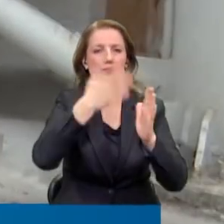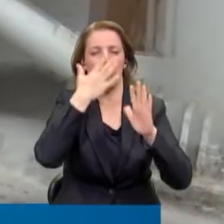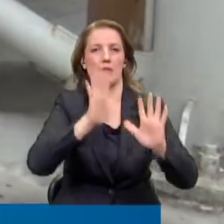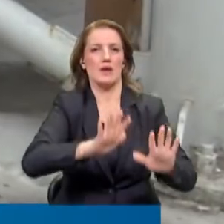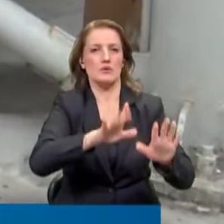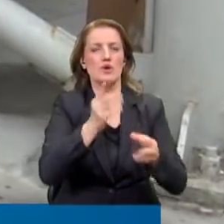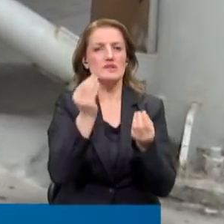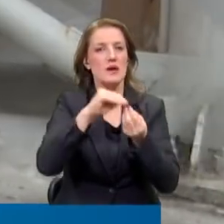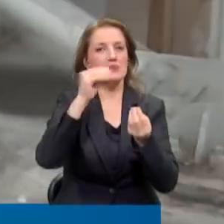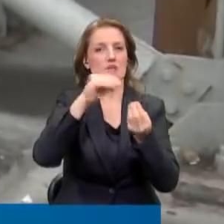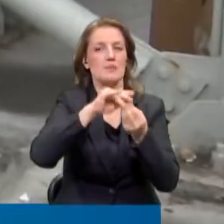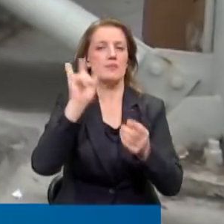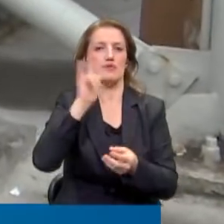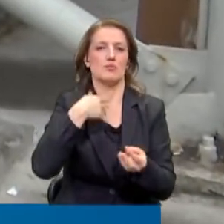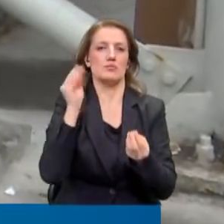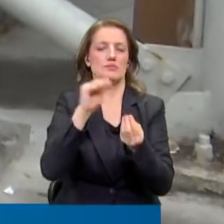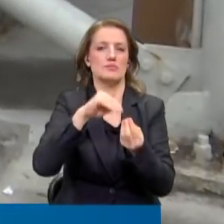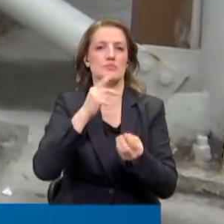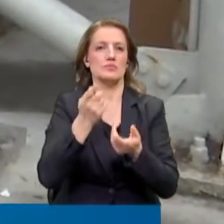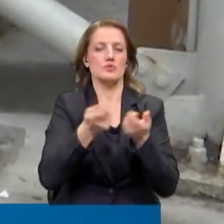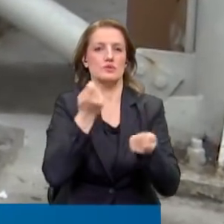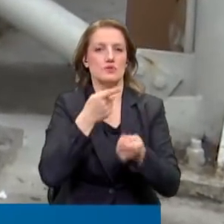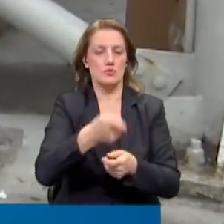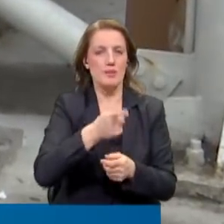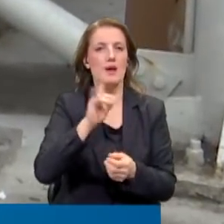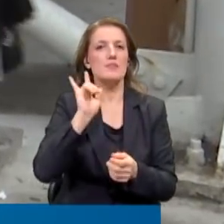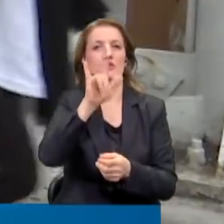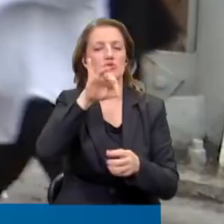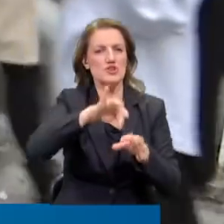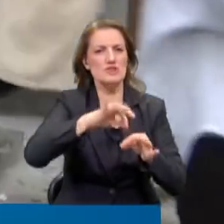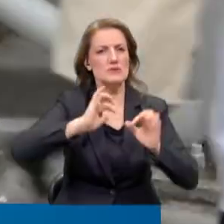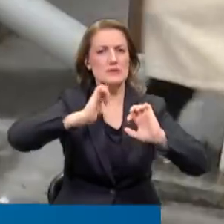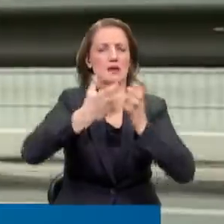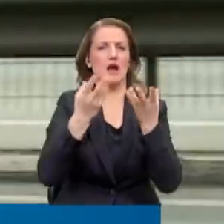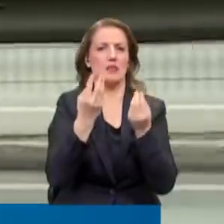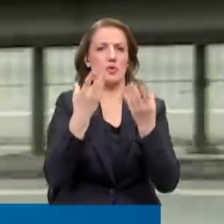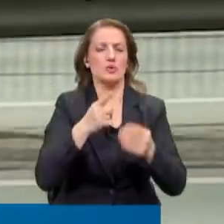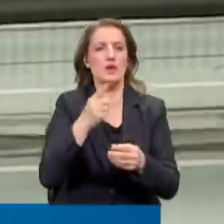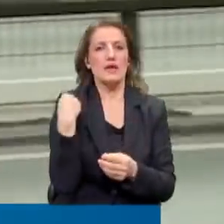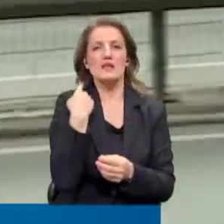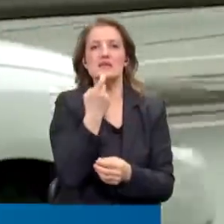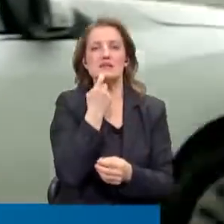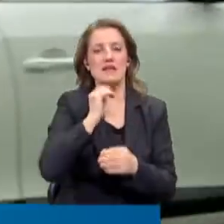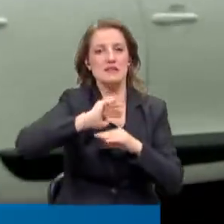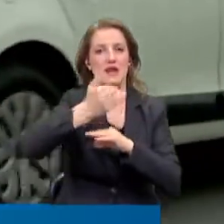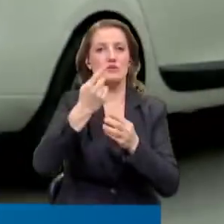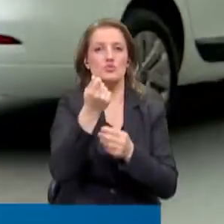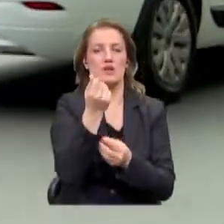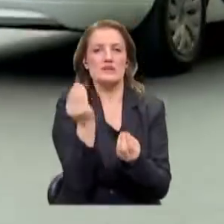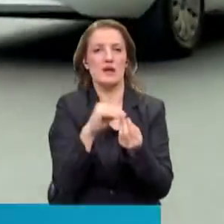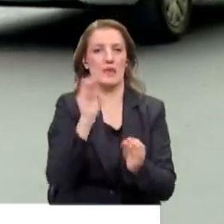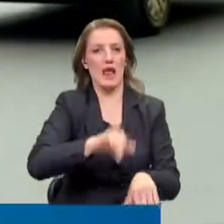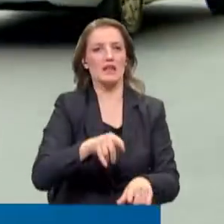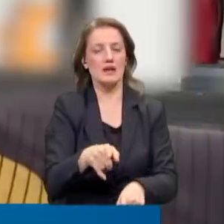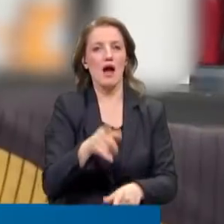olduğundan dolayı metrobüsle gidip geliyorum. Metrobüs biraz daha kalabalıklaştı eskisine göre. Son zamlardan sonra daha farklılaştı. Yeni yılda taksi ücretlerine de zam